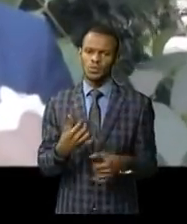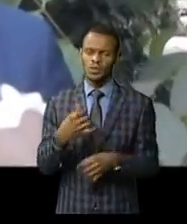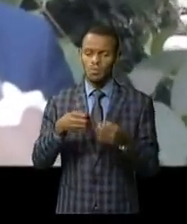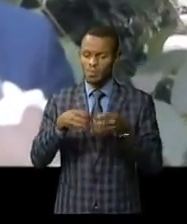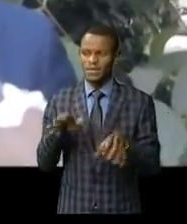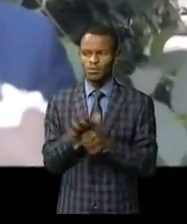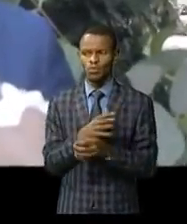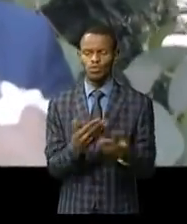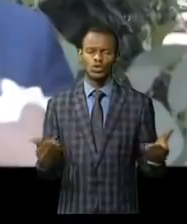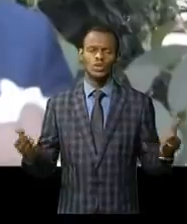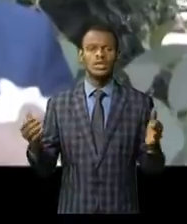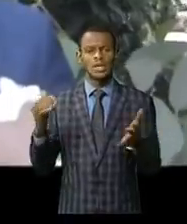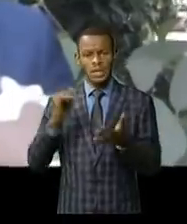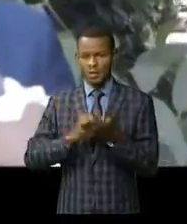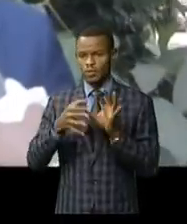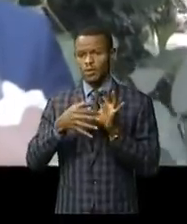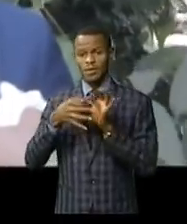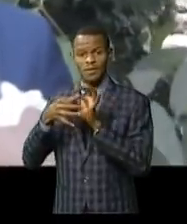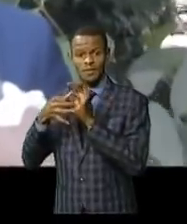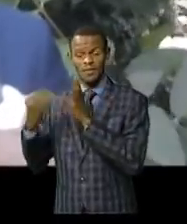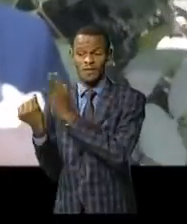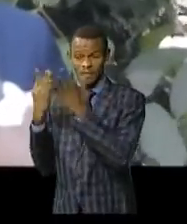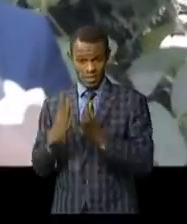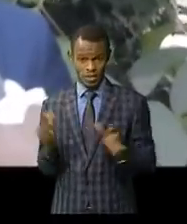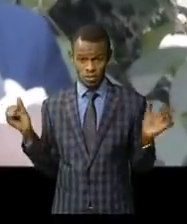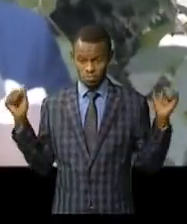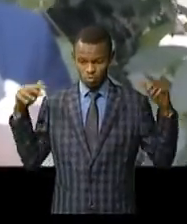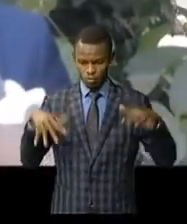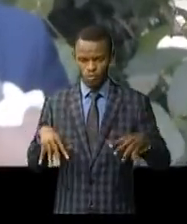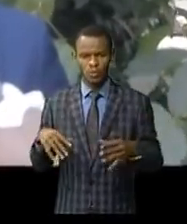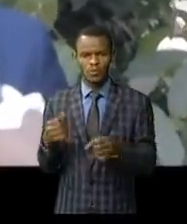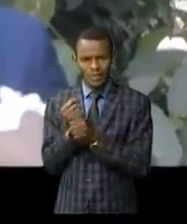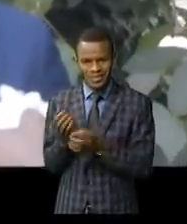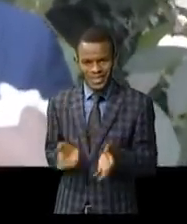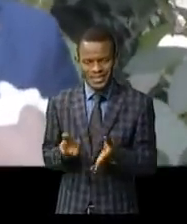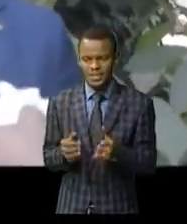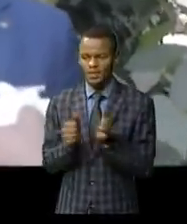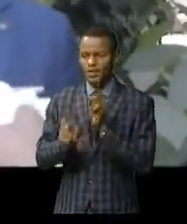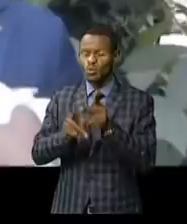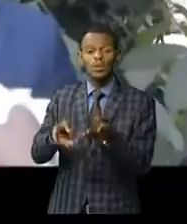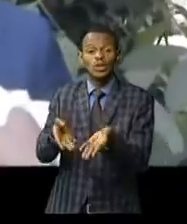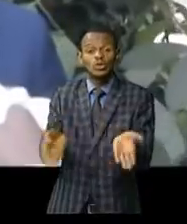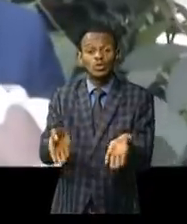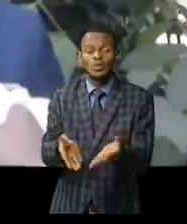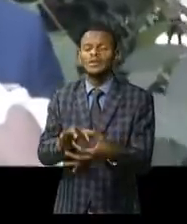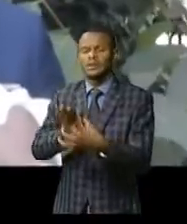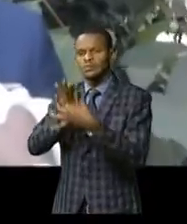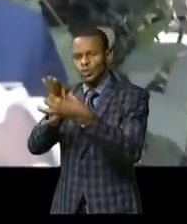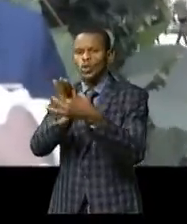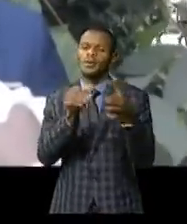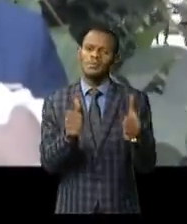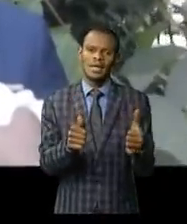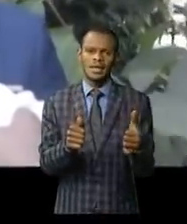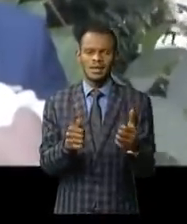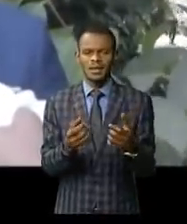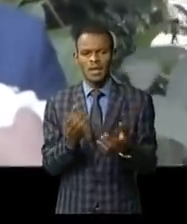entente entre ces investisseurs et la population locale pour que cela, les hôpitaux qui sont transformés en mouroirs